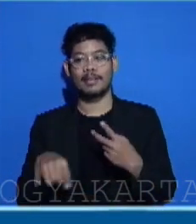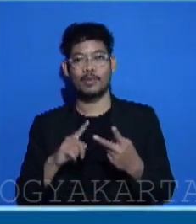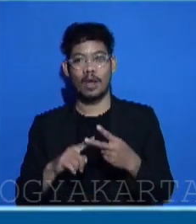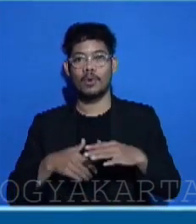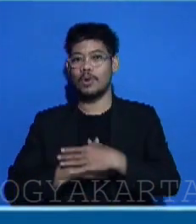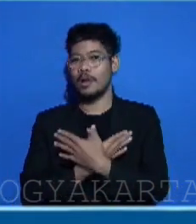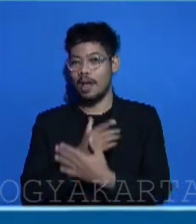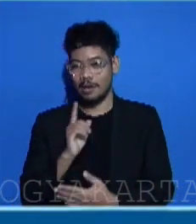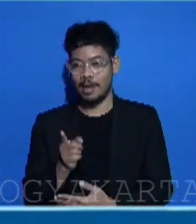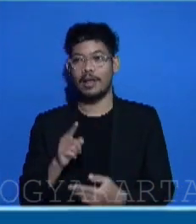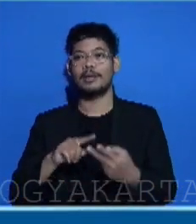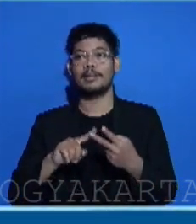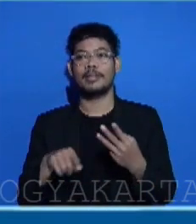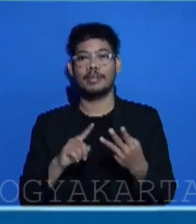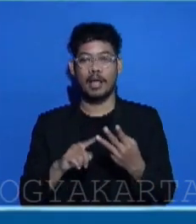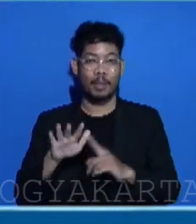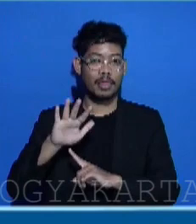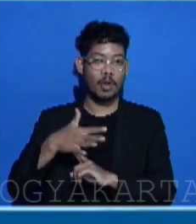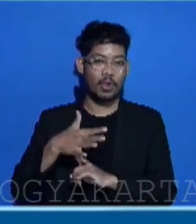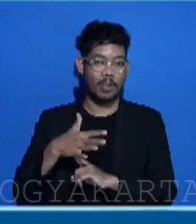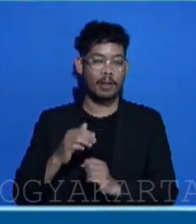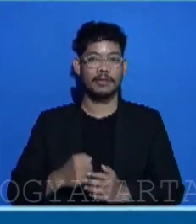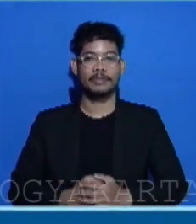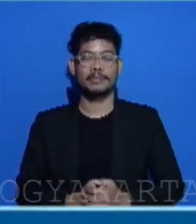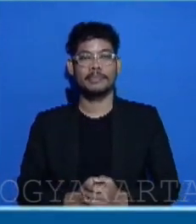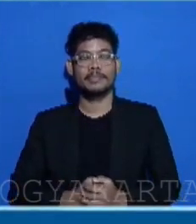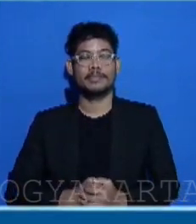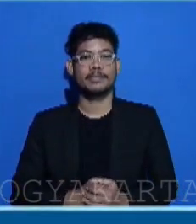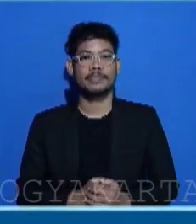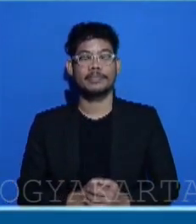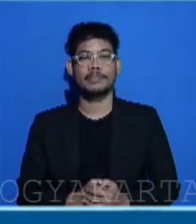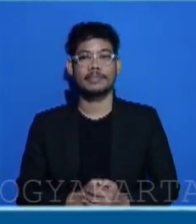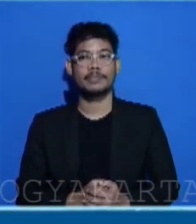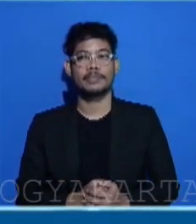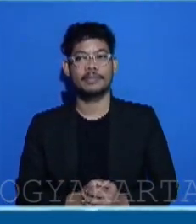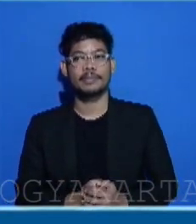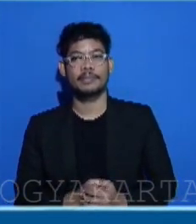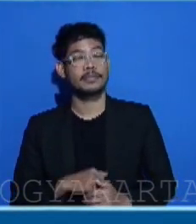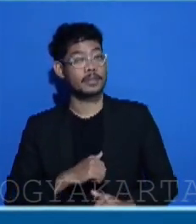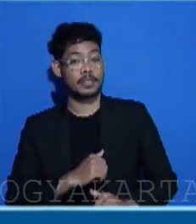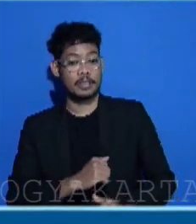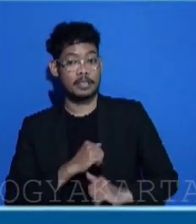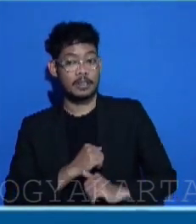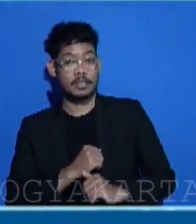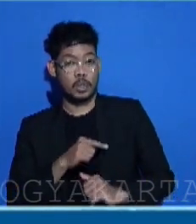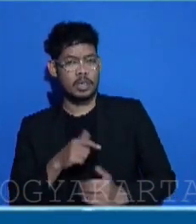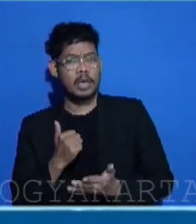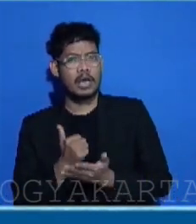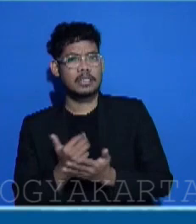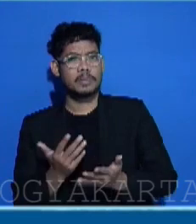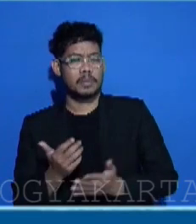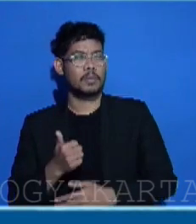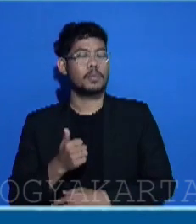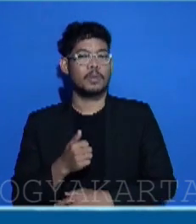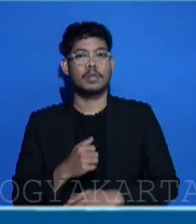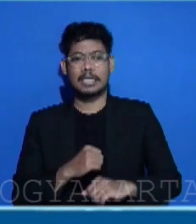sutardi mlatil agen pilih seni Doger Banten kalian jadi Lan pundil Putra Wija Dilan klasik karono seni